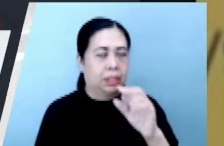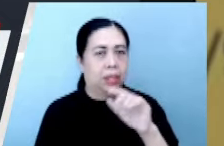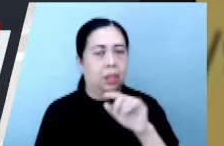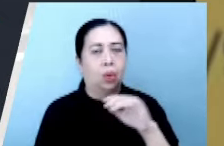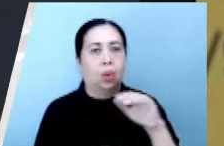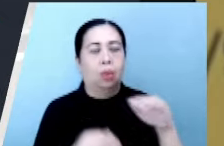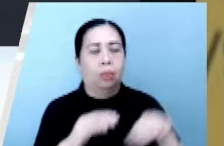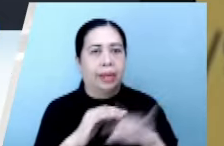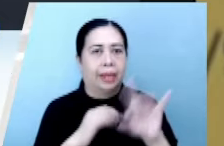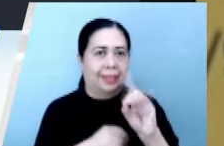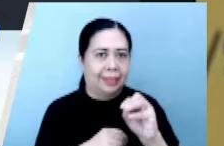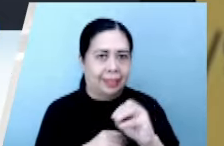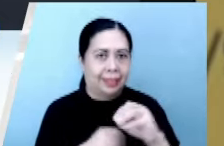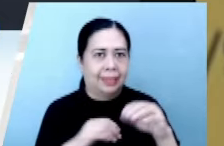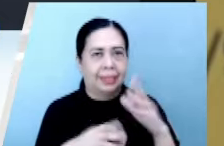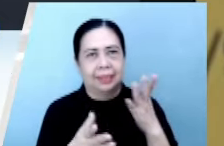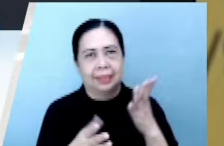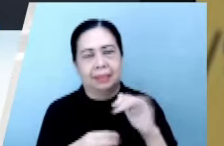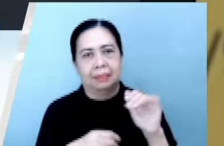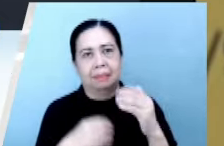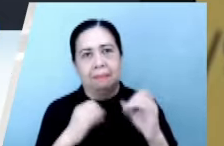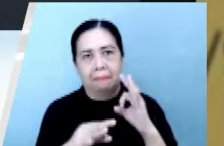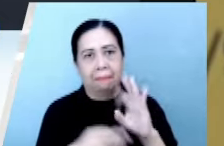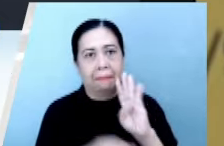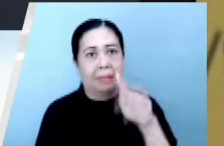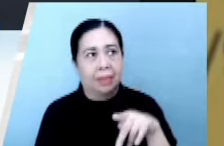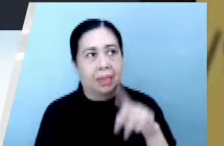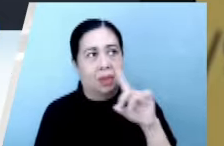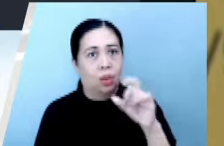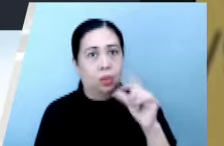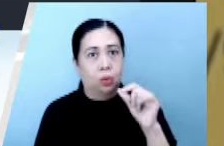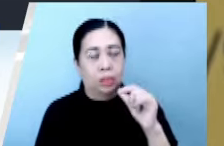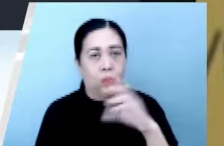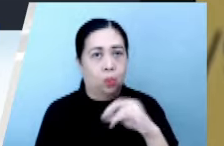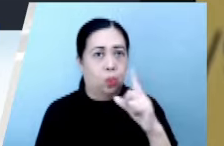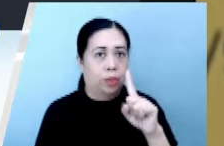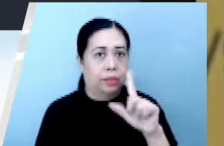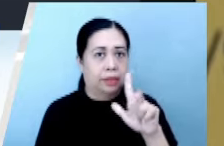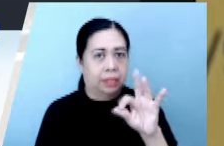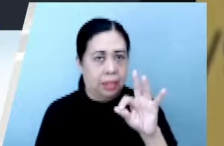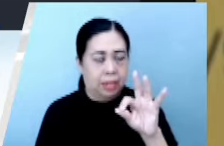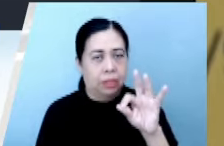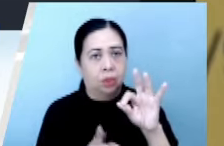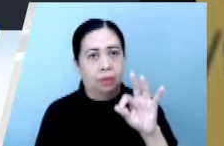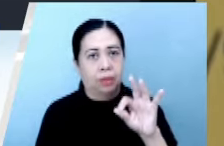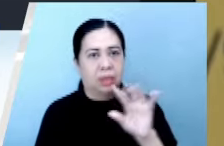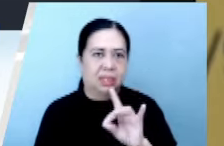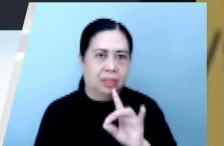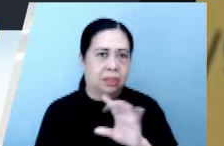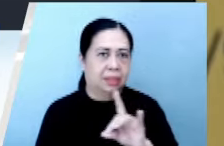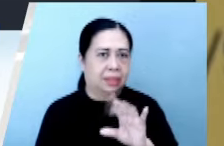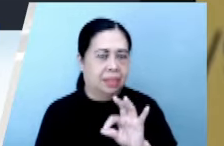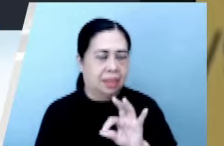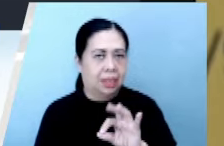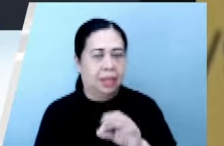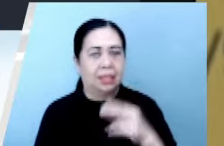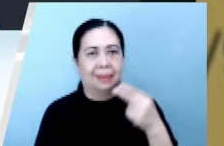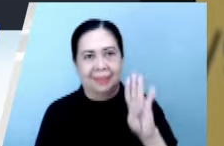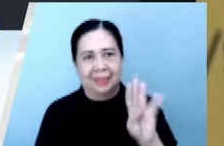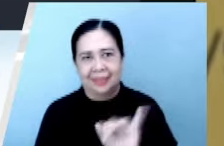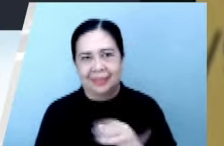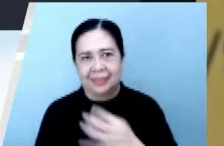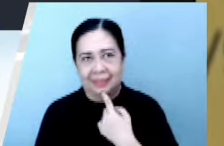Borderline, tinatawag natin kung ang BP is 120 to 139 over 80 to 89. Hypertension, katulad ng sabi natin,